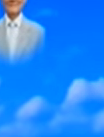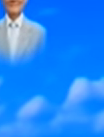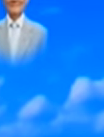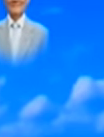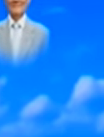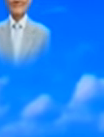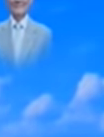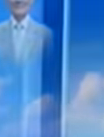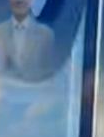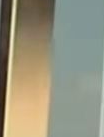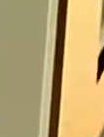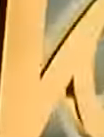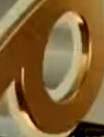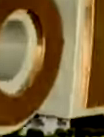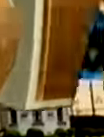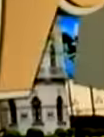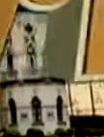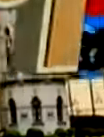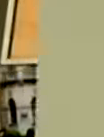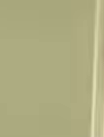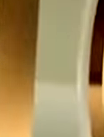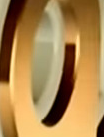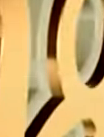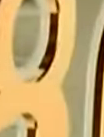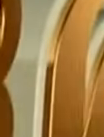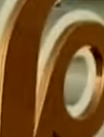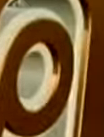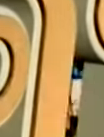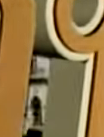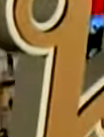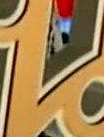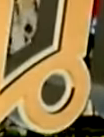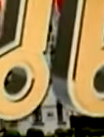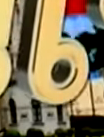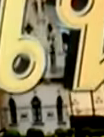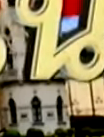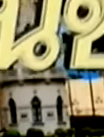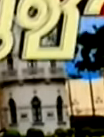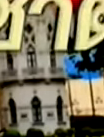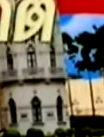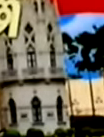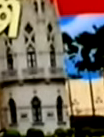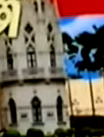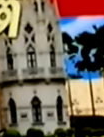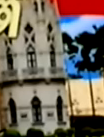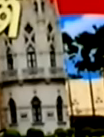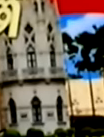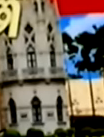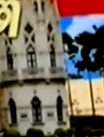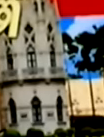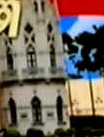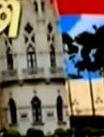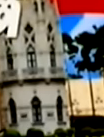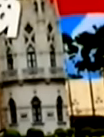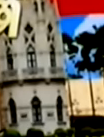างแผ่นดินจะดีในไม่ช้าขอคืนความสุขให้เธอประชา